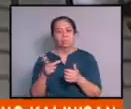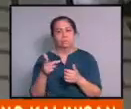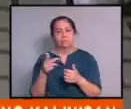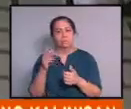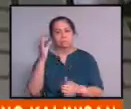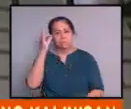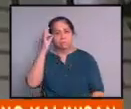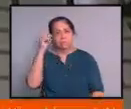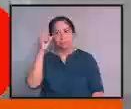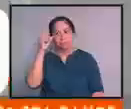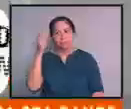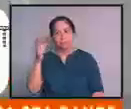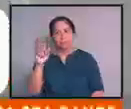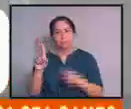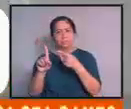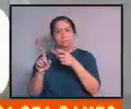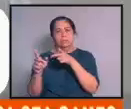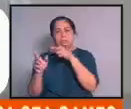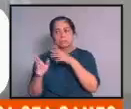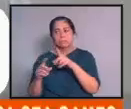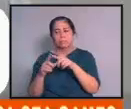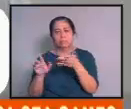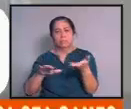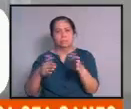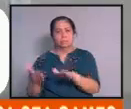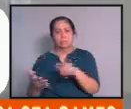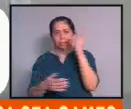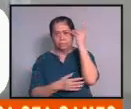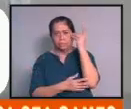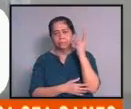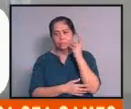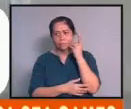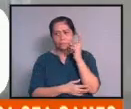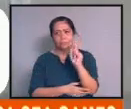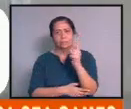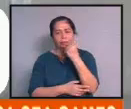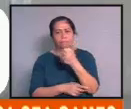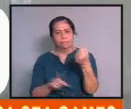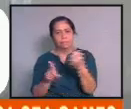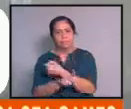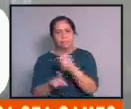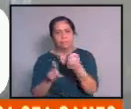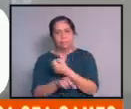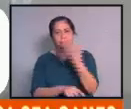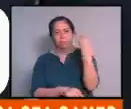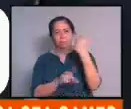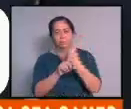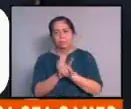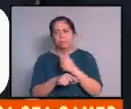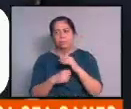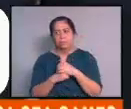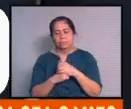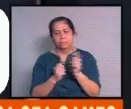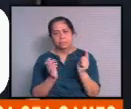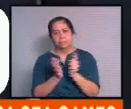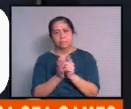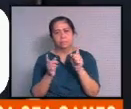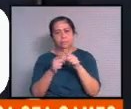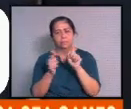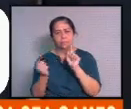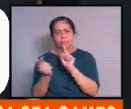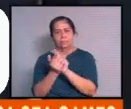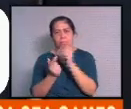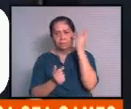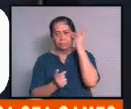Class Felix Lumbag ang isa sa mga suspek sa pagkamatay ni Darwin at ang unang nanakit sa kanya noong Agosto. Pinagbawalan na siyang makalapit